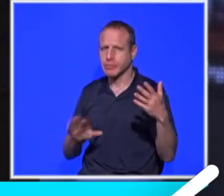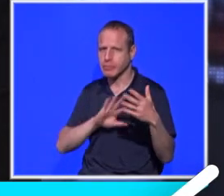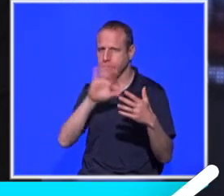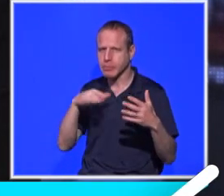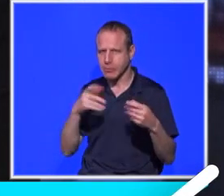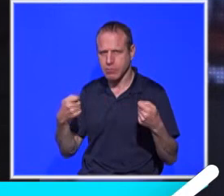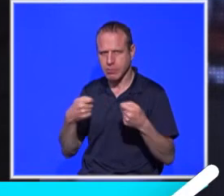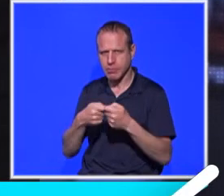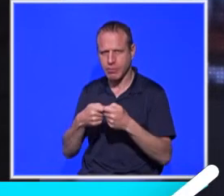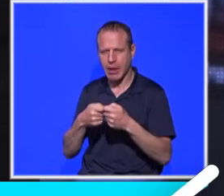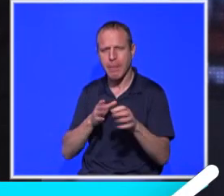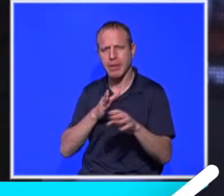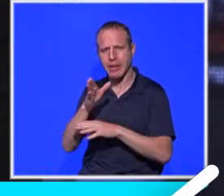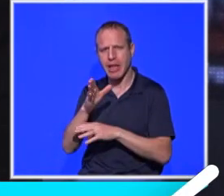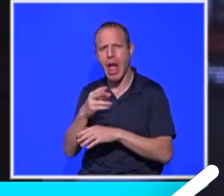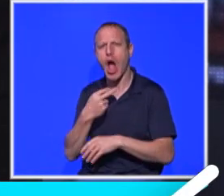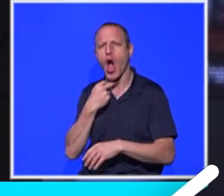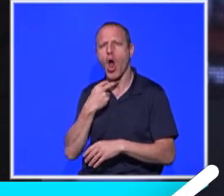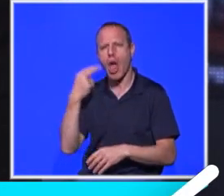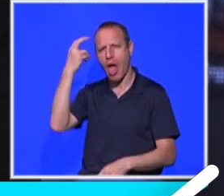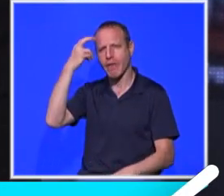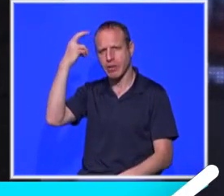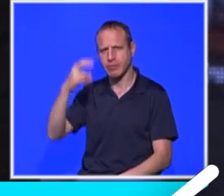שקשור לפנייה אל הקול הערבי, בכל מה שקשור